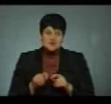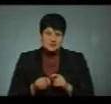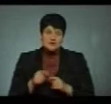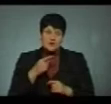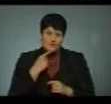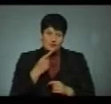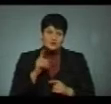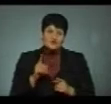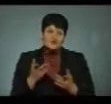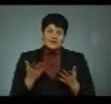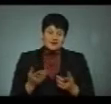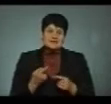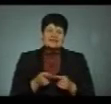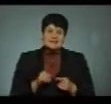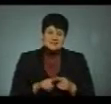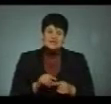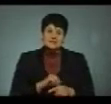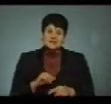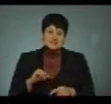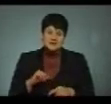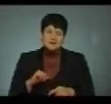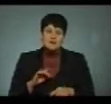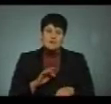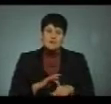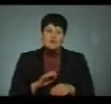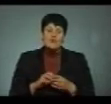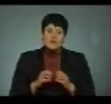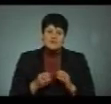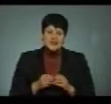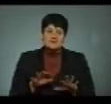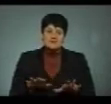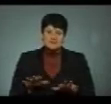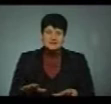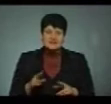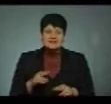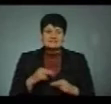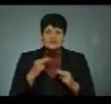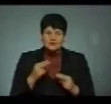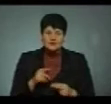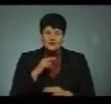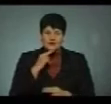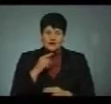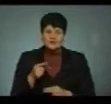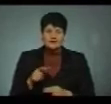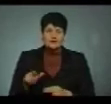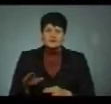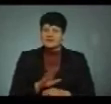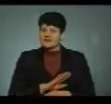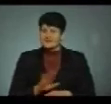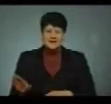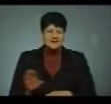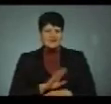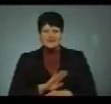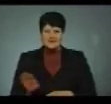показувало, що якраз це найбільш болюче місце, на яке звернули увагу тернополяни.